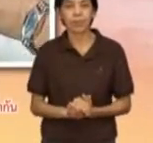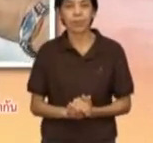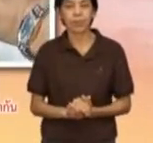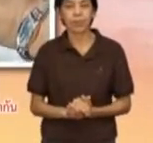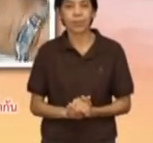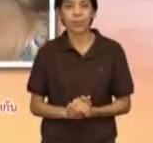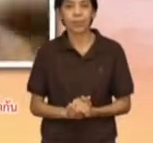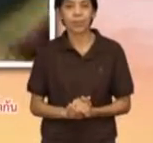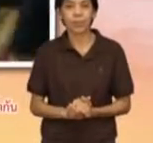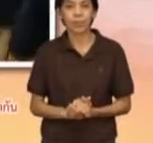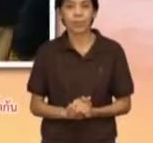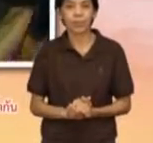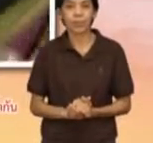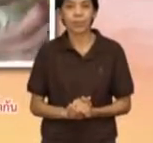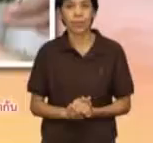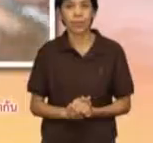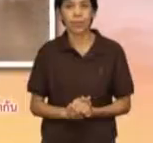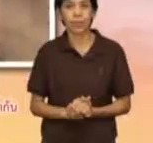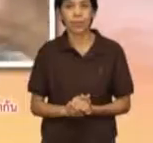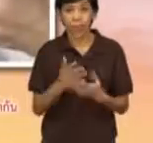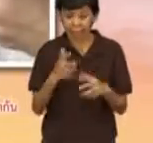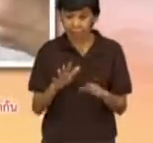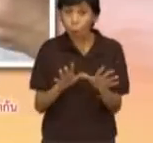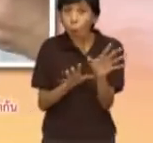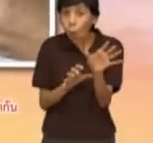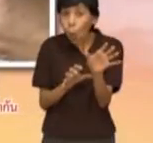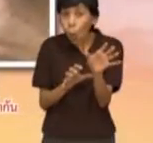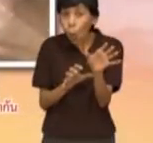นะแล้วยอดมันนี่คือเราก็จะเสียบกุ้งลงไ